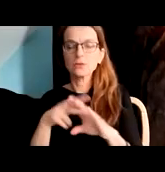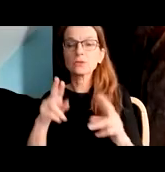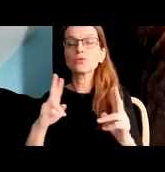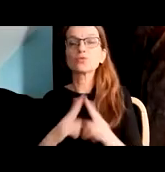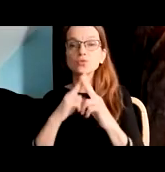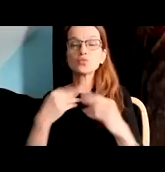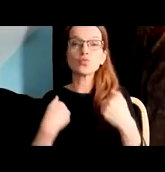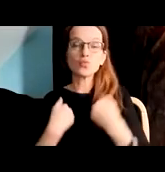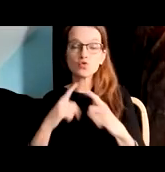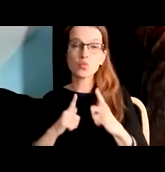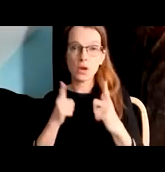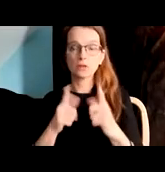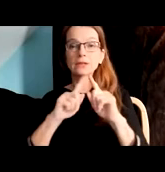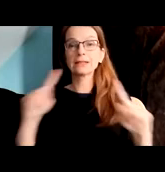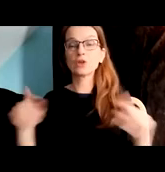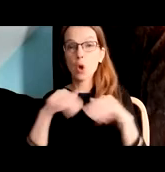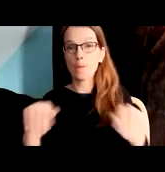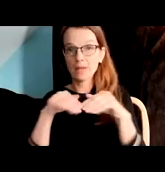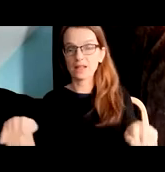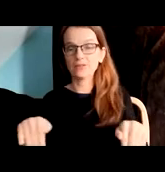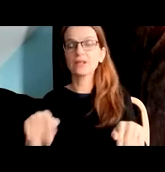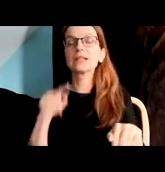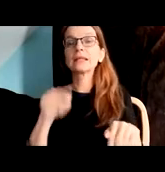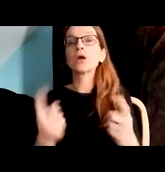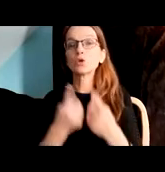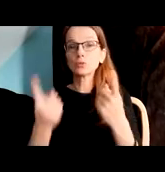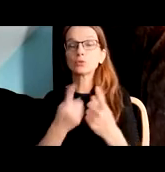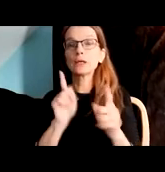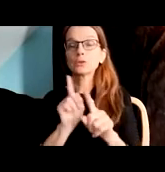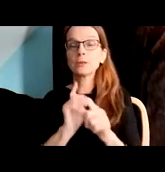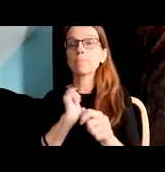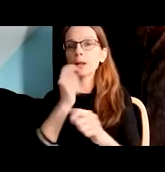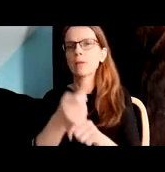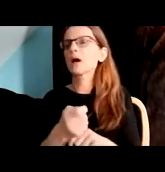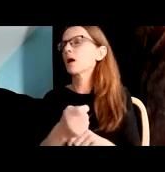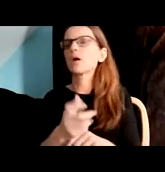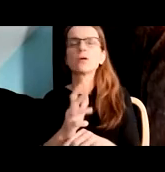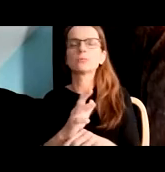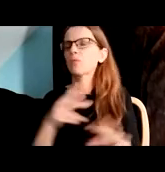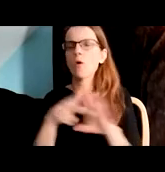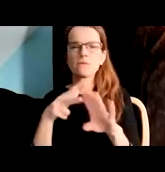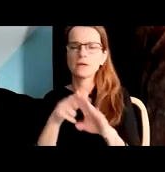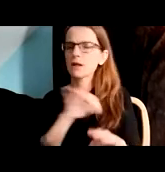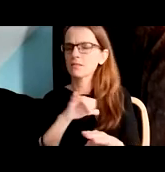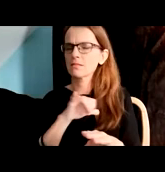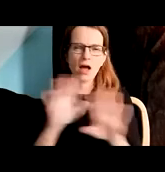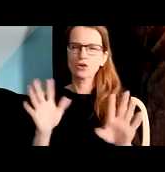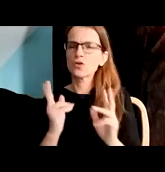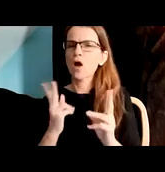različnimi omejitvami in izzivi, ki jih spodbujajo, da premagajo še tako velike ovire, tudi v